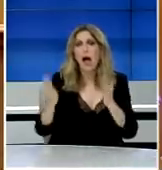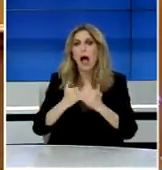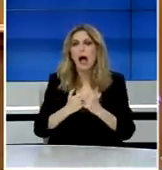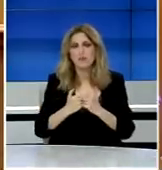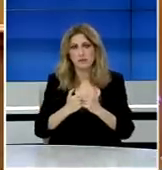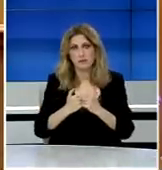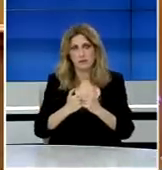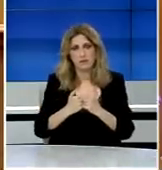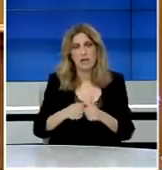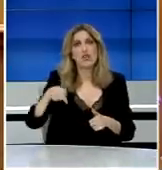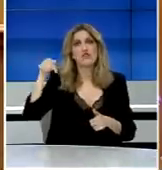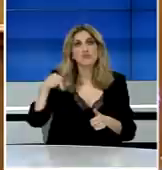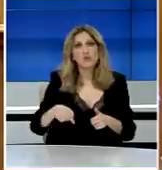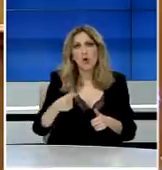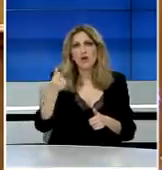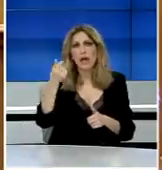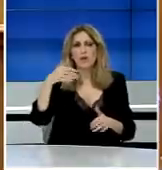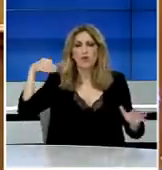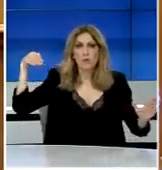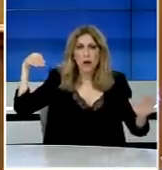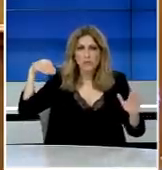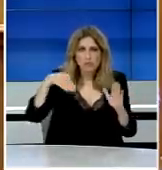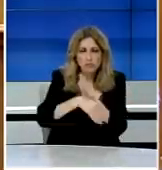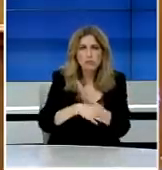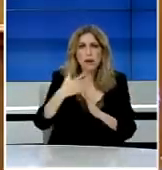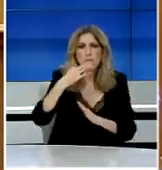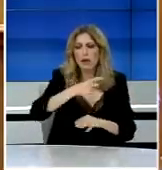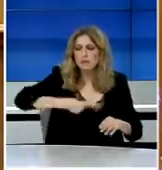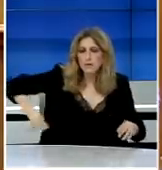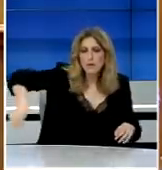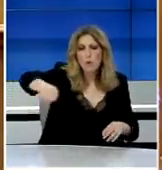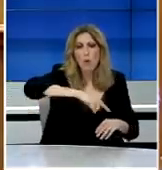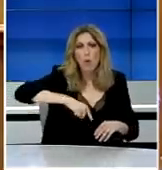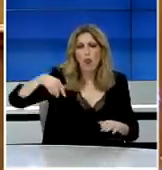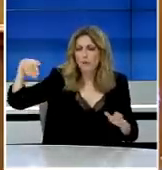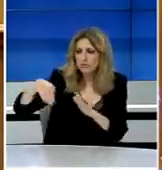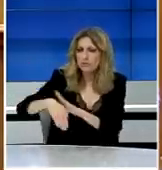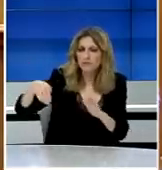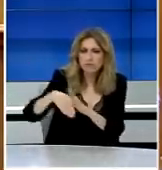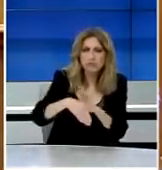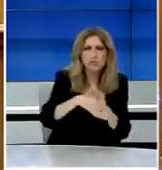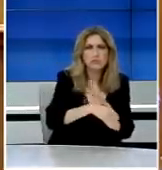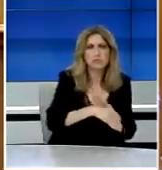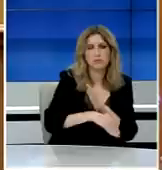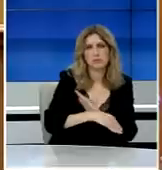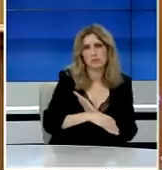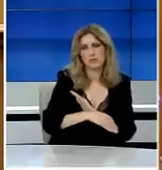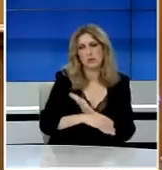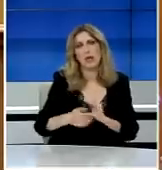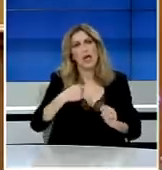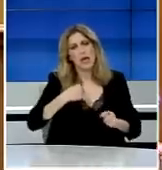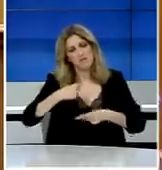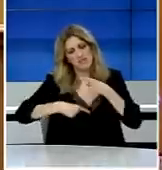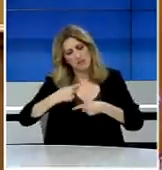ύφεση που λειτουργεί ως φαύλος κύκλος και έχουμε την εμπειρία από τα χρόνια του 10-15, πρέπει τουλάχιστον τώρα να σχεδιάσετε ένα σοβαρό